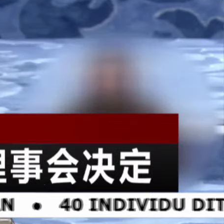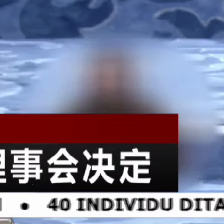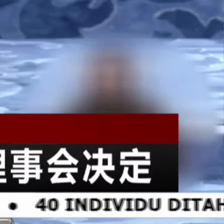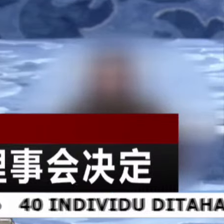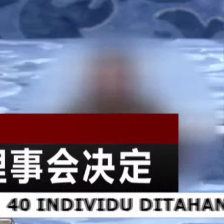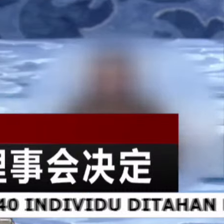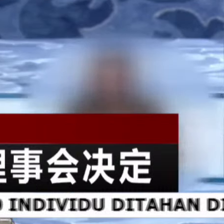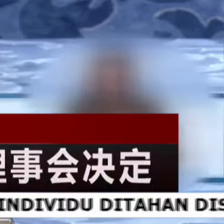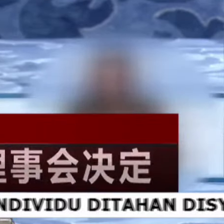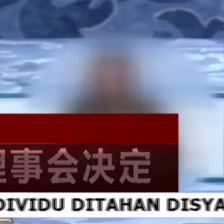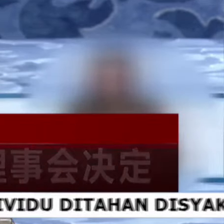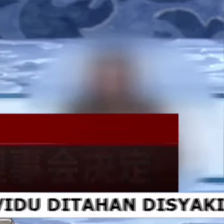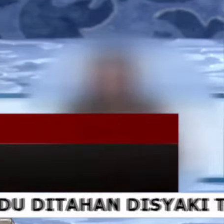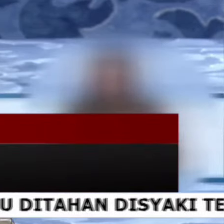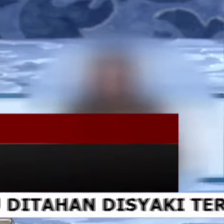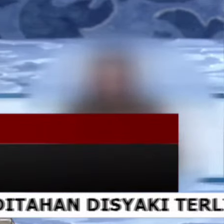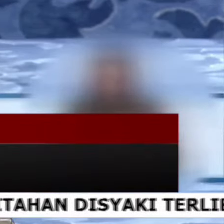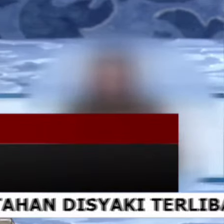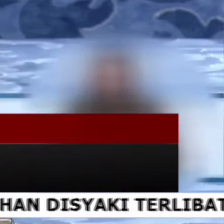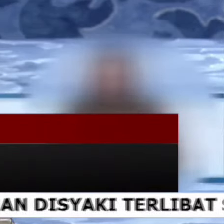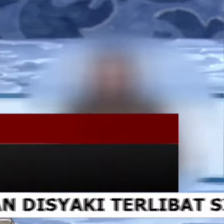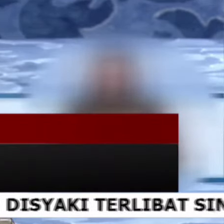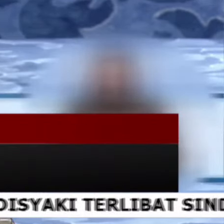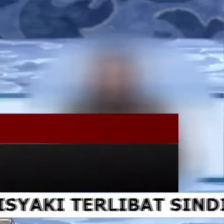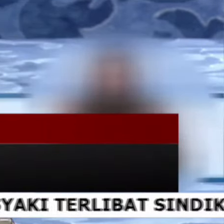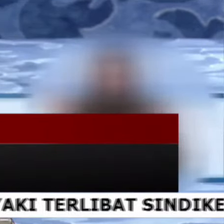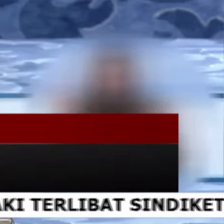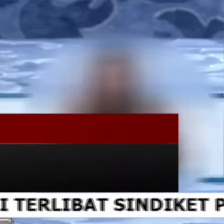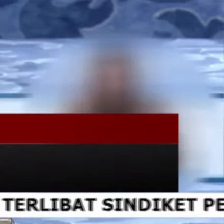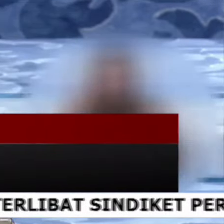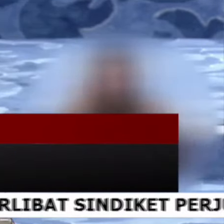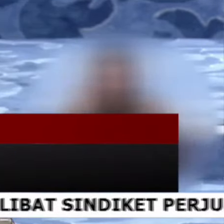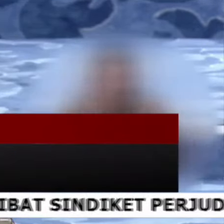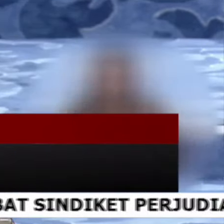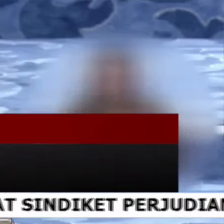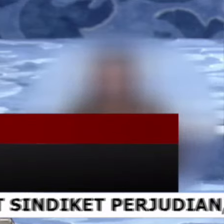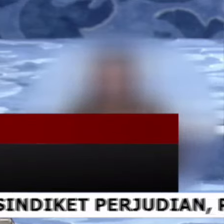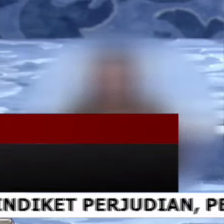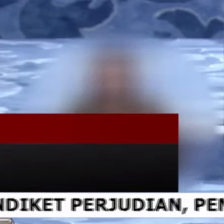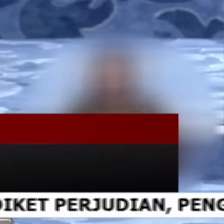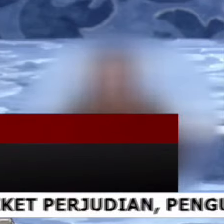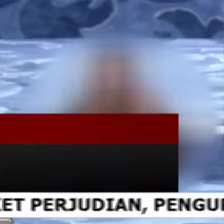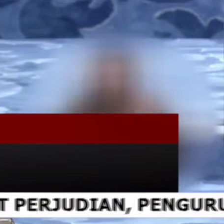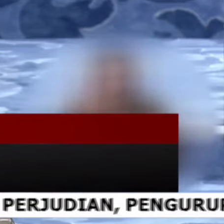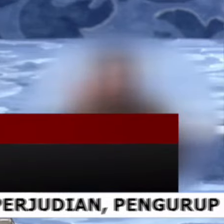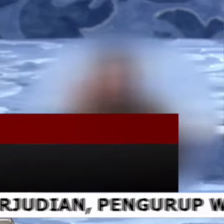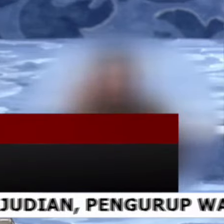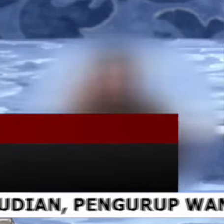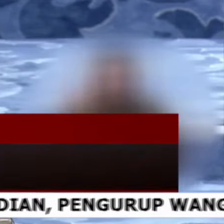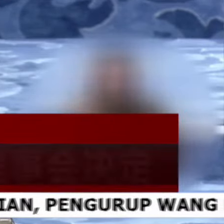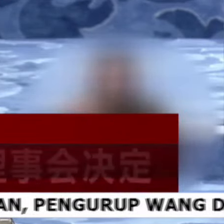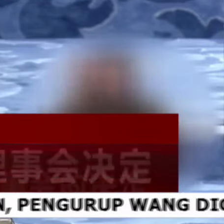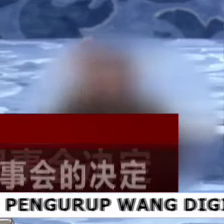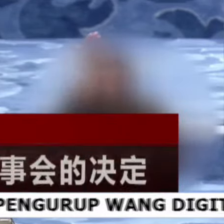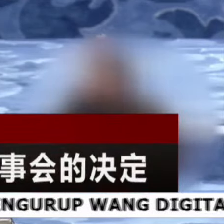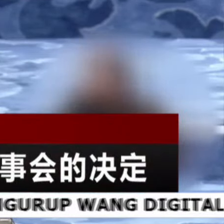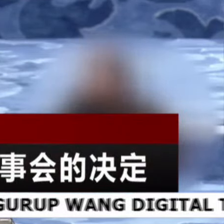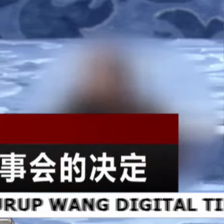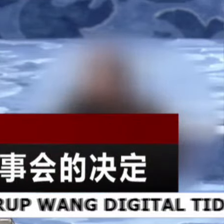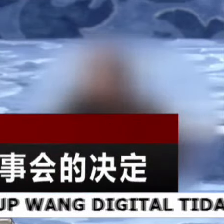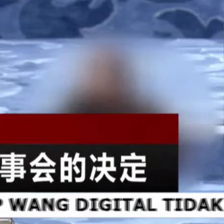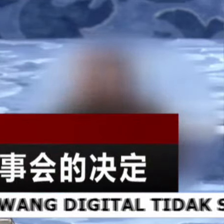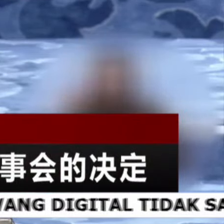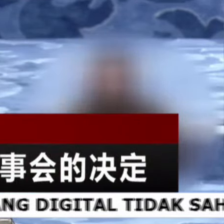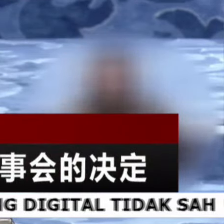Memang dirujuk kepada Kebahaduli Yang Maha Mulia Yang di-Pertuan Agong. Dan Yang-Pertuan Agong memberi